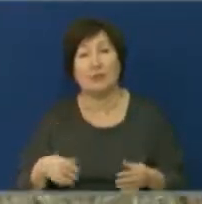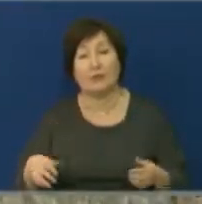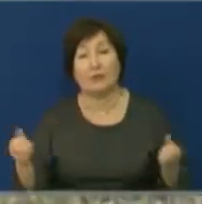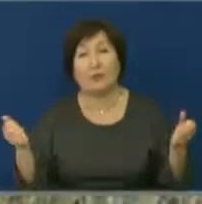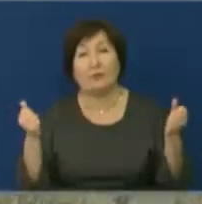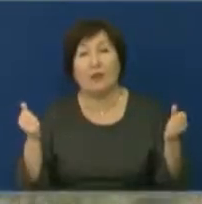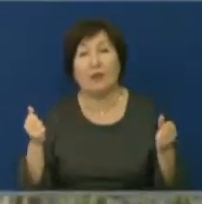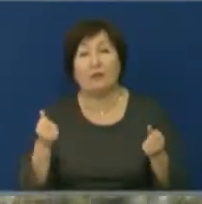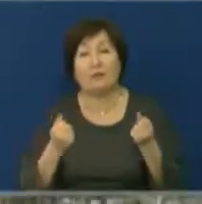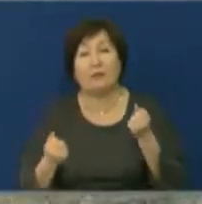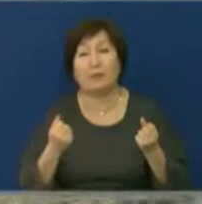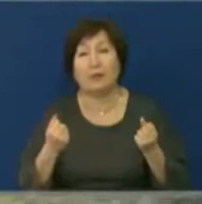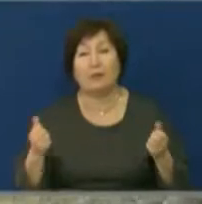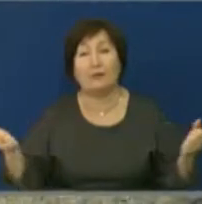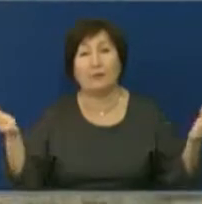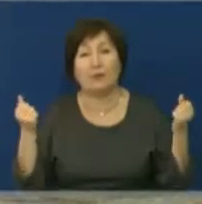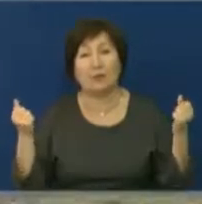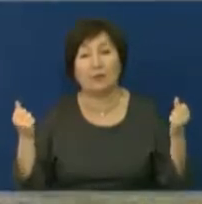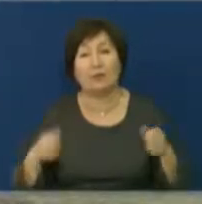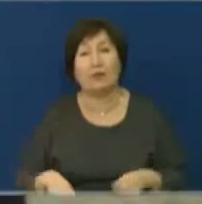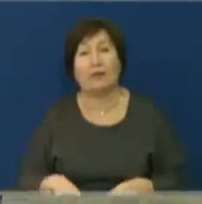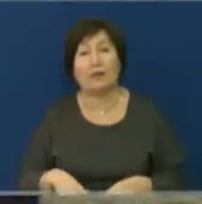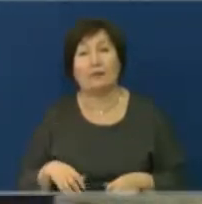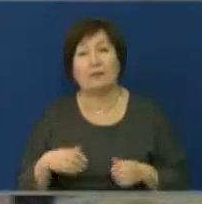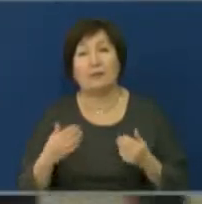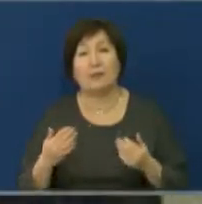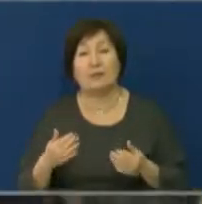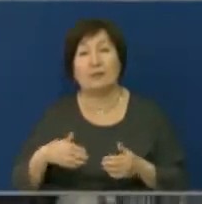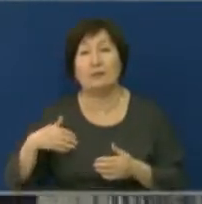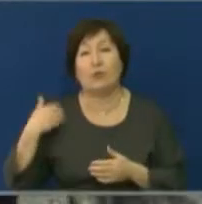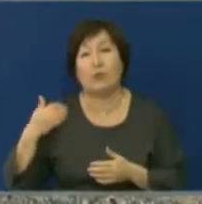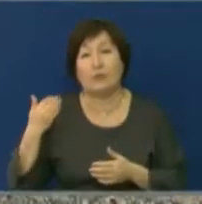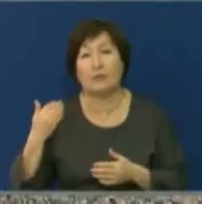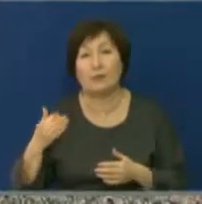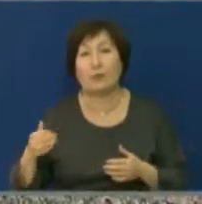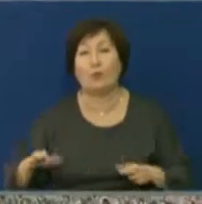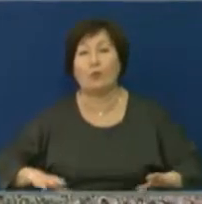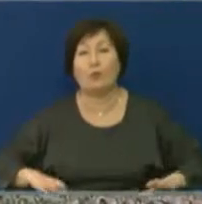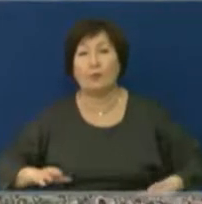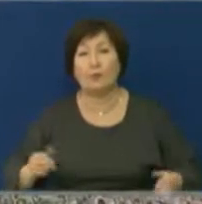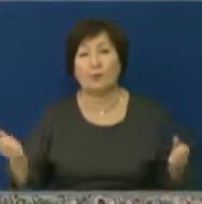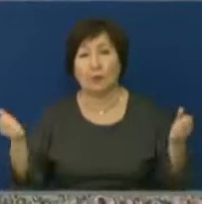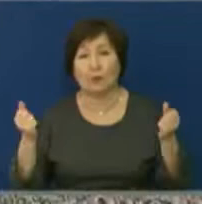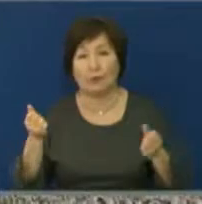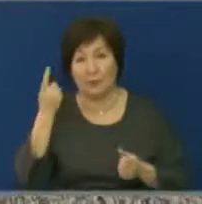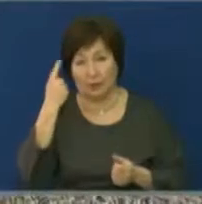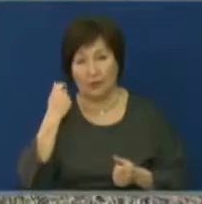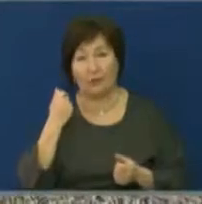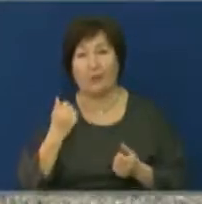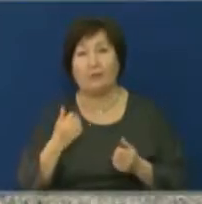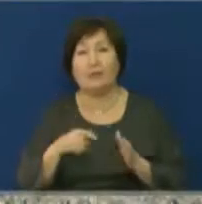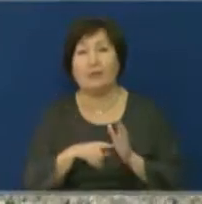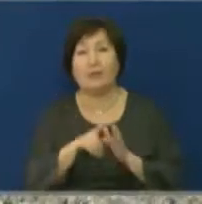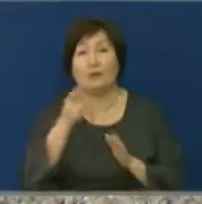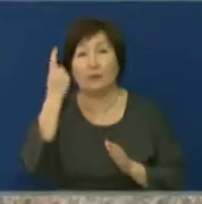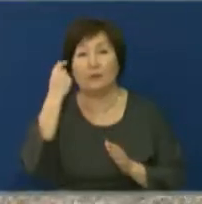методом верховой езды. По словам Кумархана Капанова, достоинство конного вида спорта начинает понимать и сегодняшнее поколение, потому что